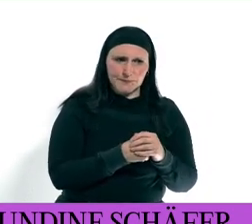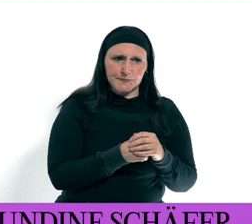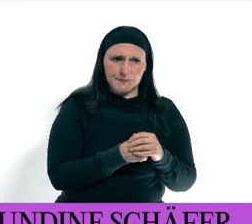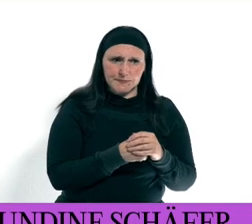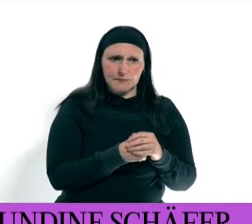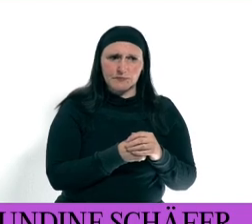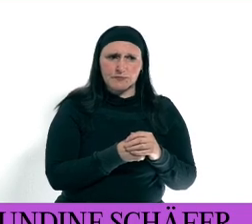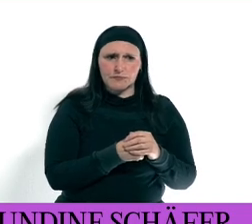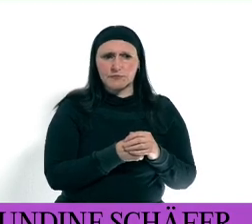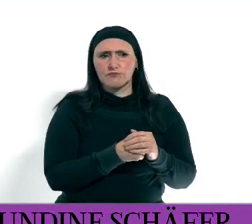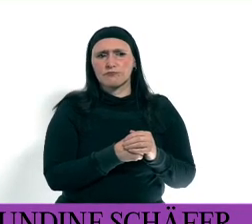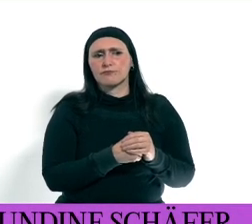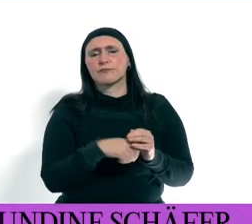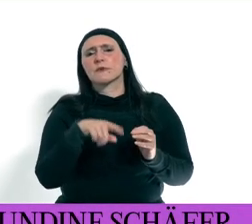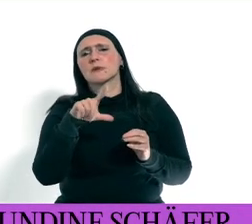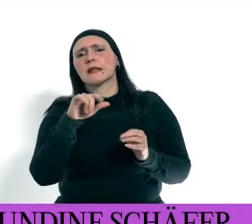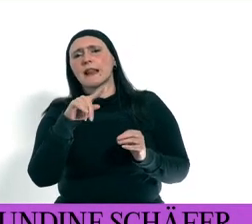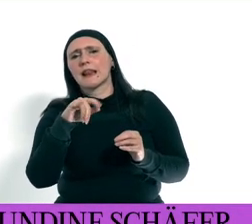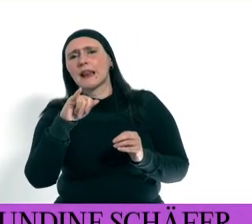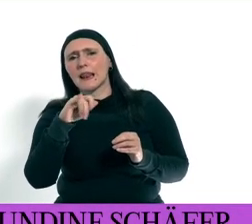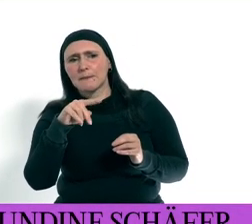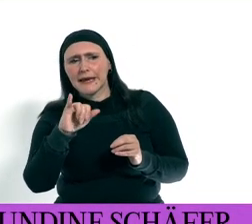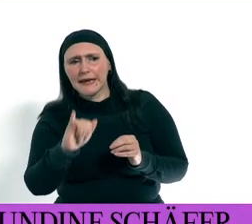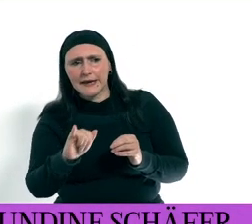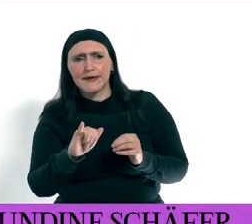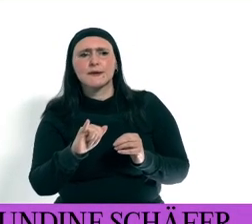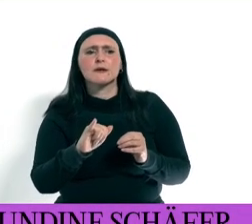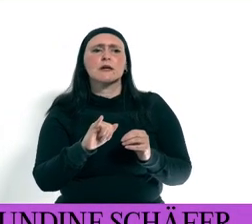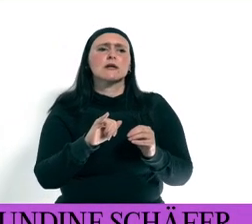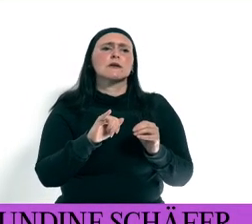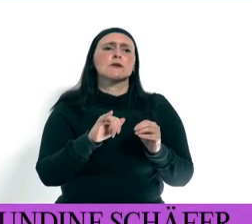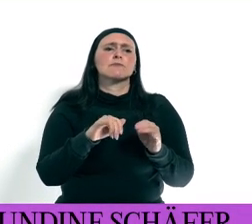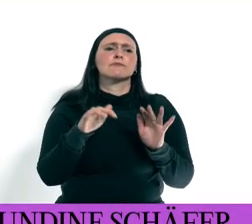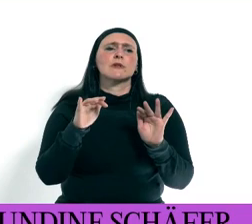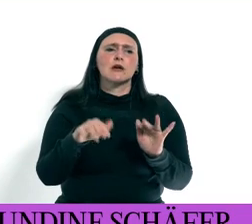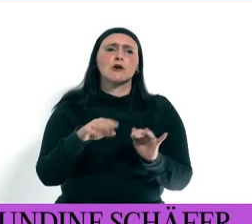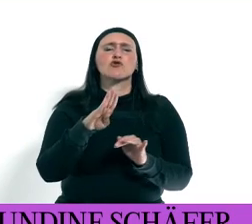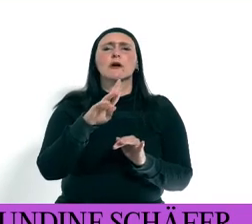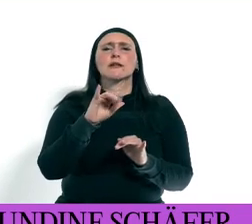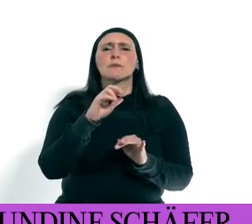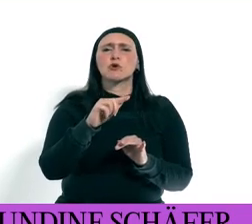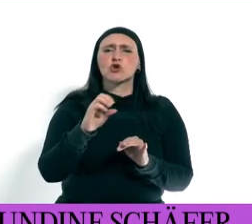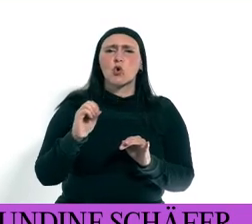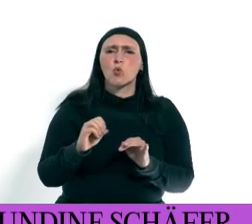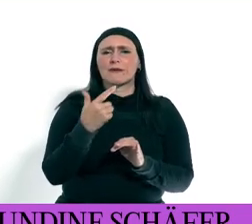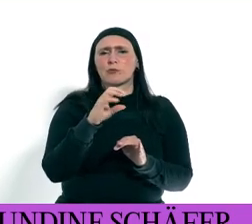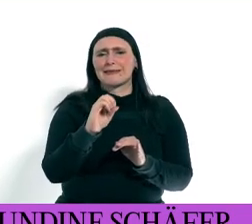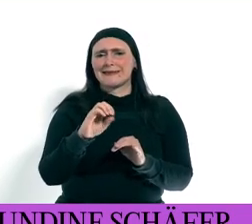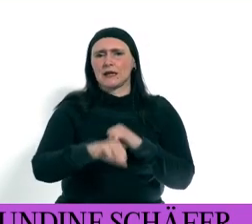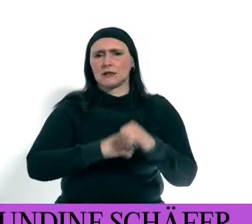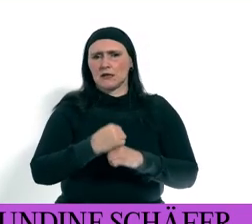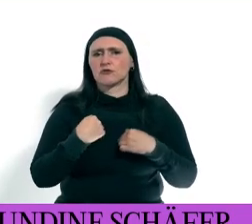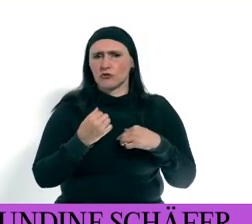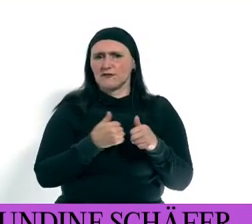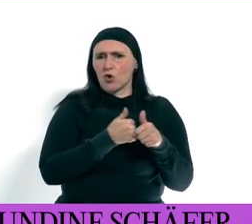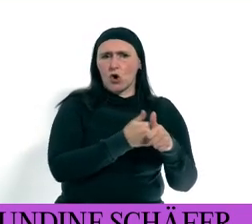I'm lucky to Lippi, have really followed the development of Britto over the last 20 years that you've been. Die Entwicklung von Britto